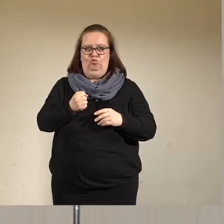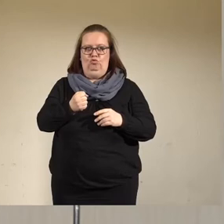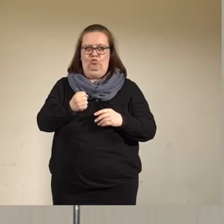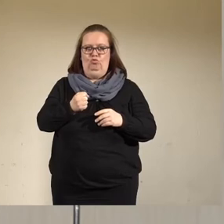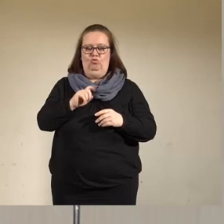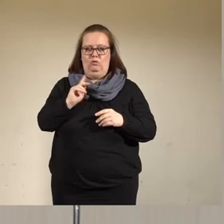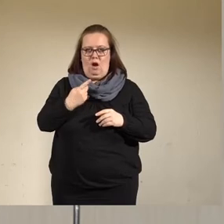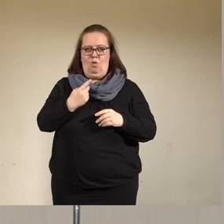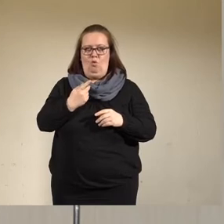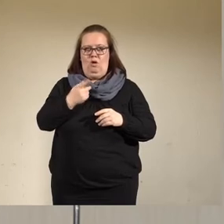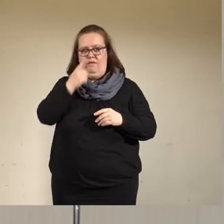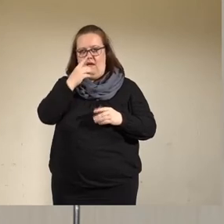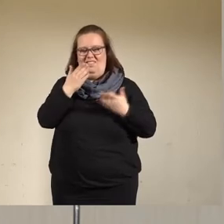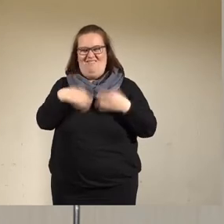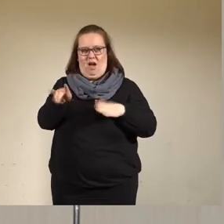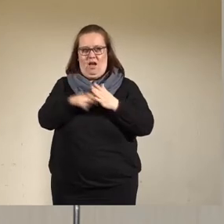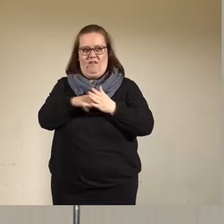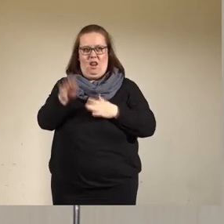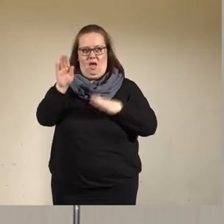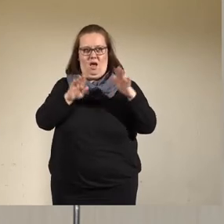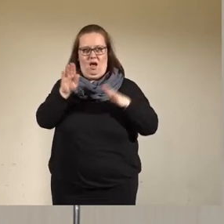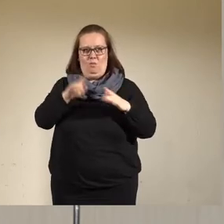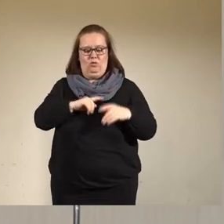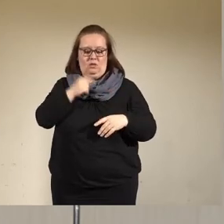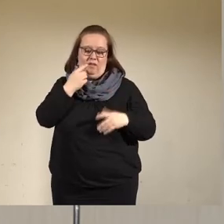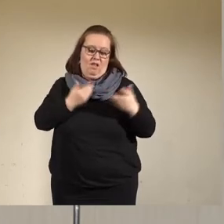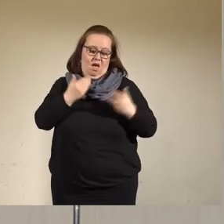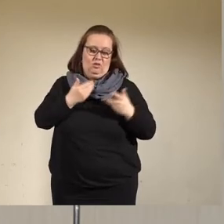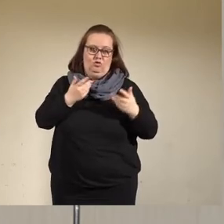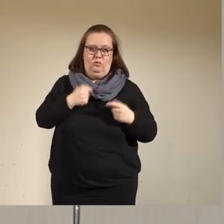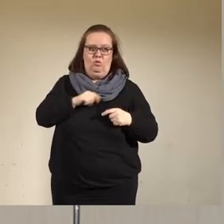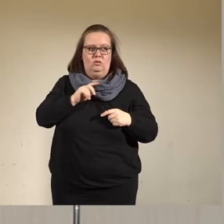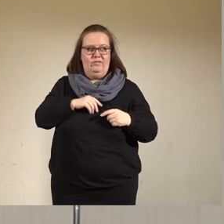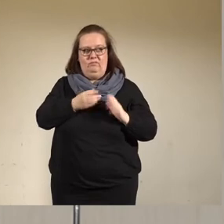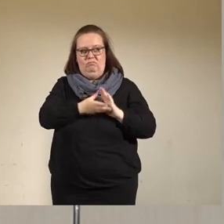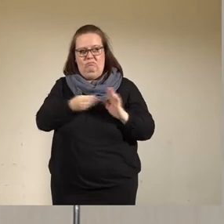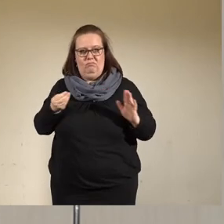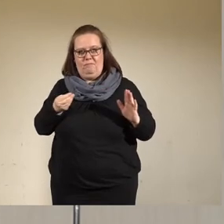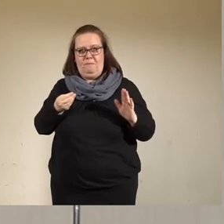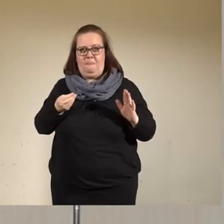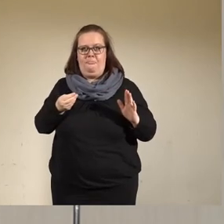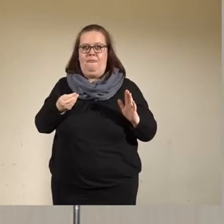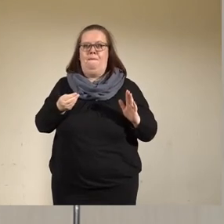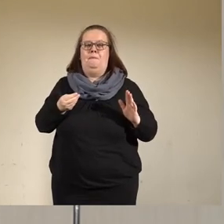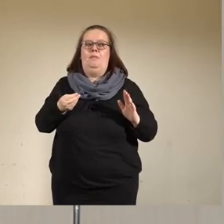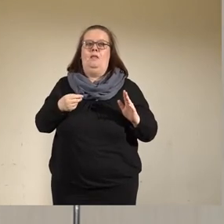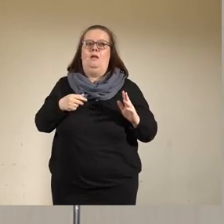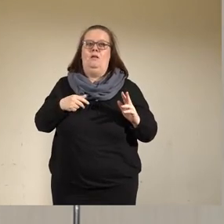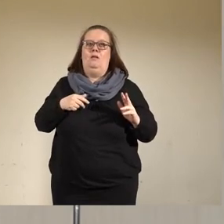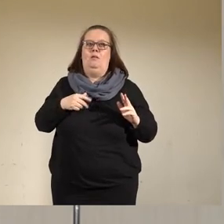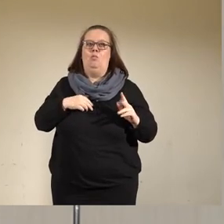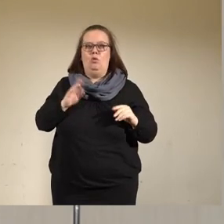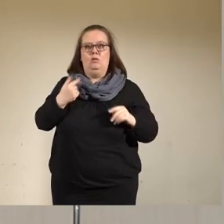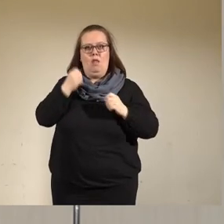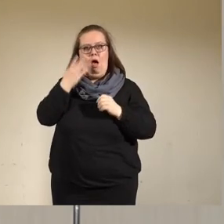gleich, wenn die Freien Wähler finden, wir hätten das jetzt bei Ihnen abgekupfert. Es werden weiterhin